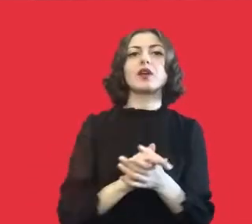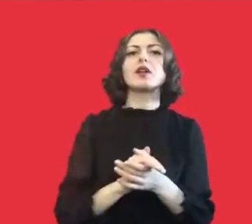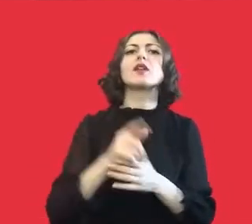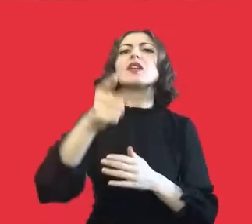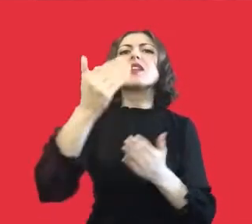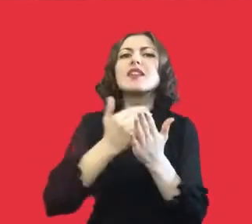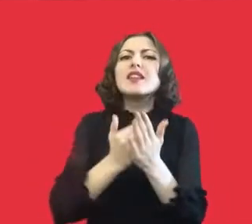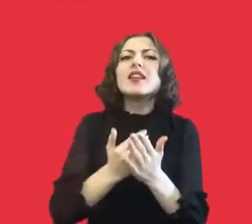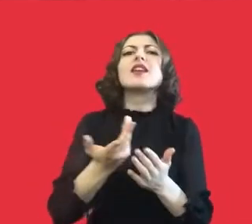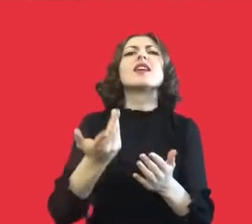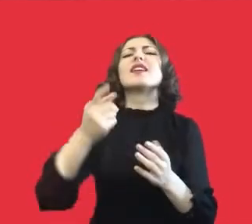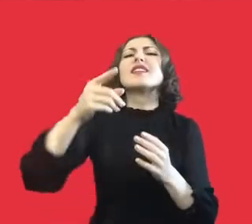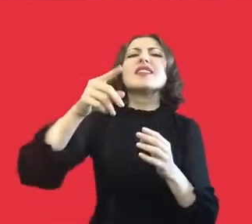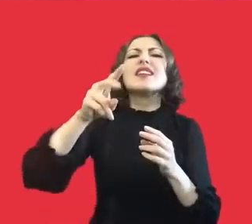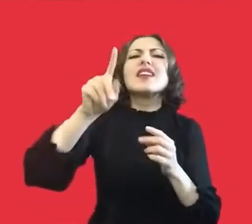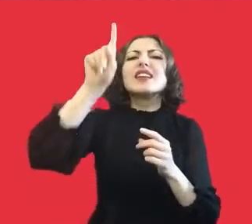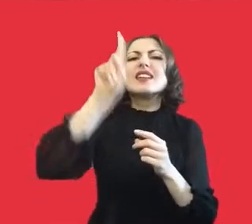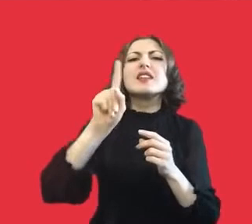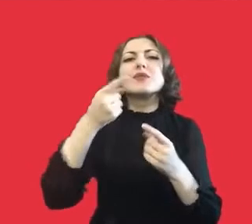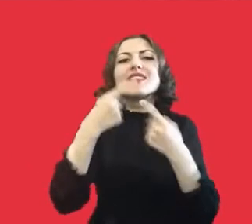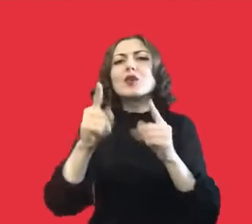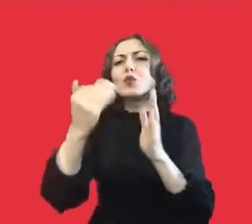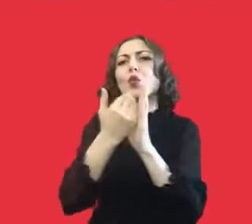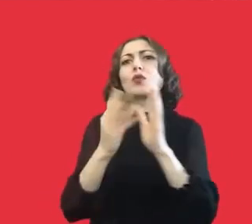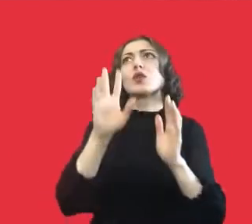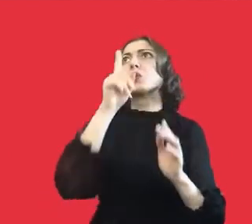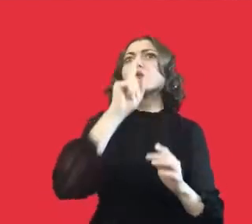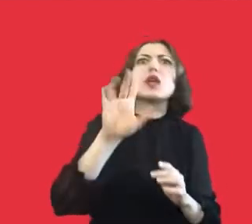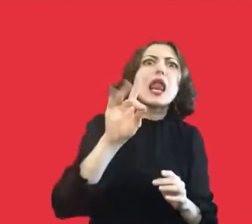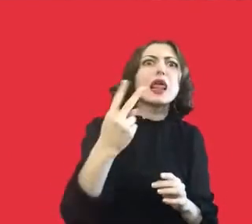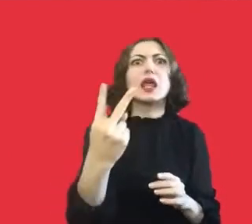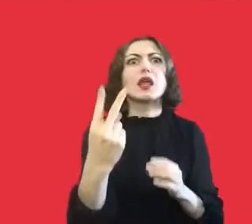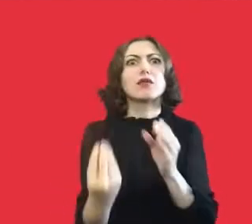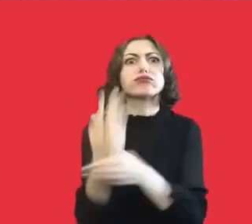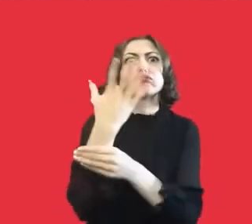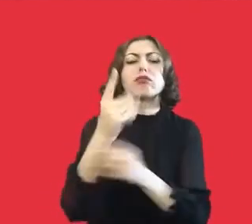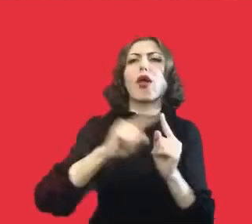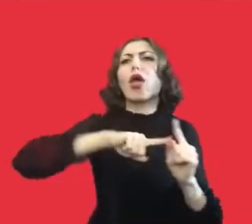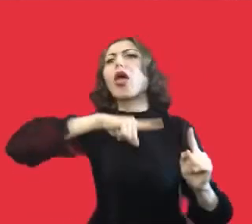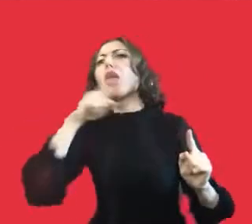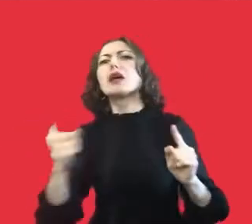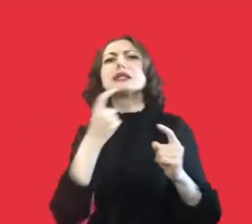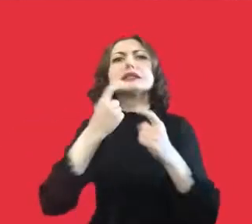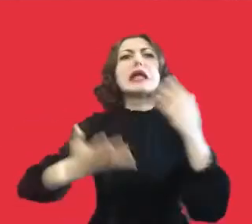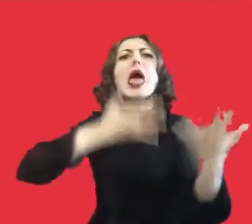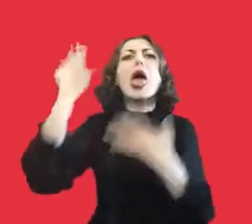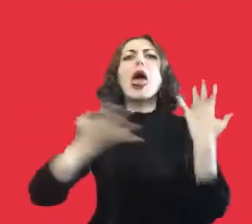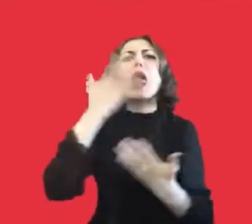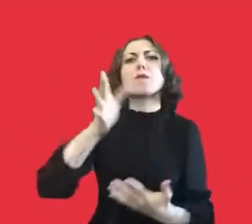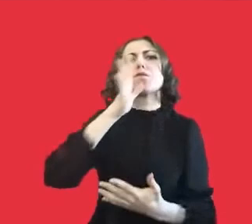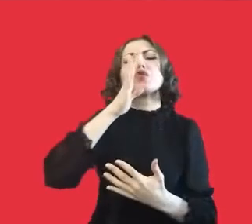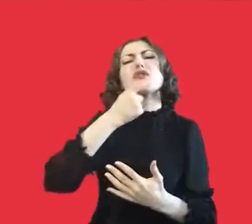1868, 152 yıllık bir kurumdan söz ediyoruz. Ve o senelerden yani bütün bu 152 yıllık bir çınar